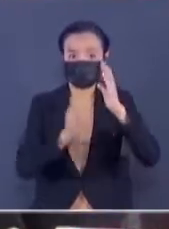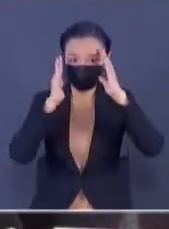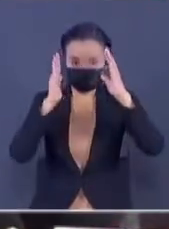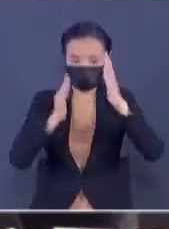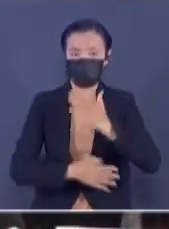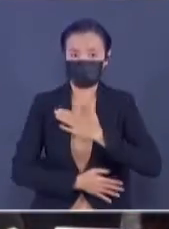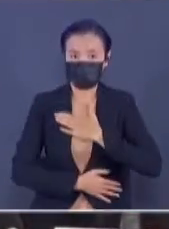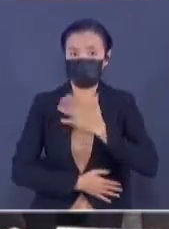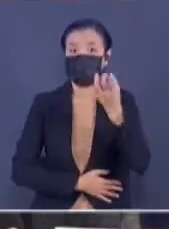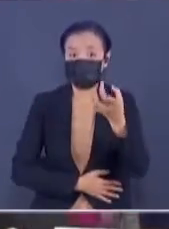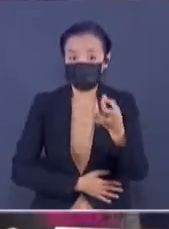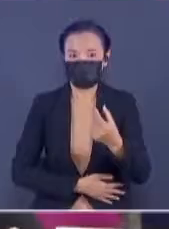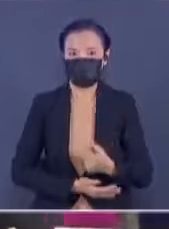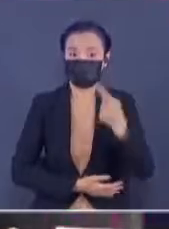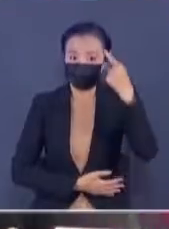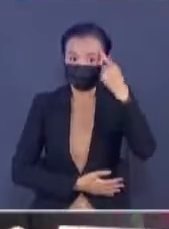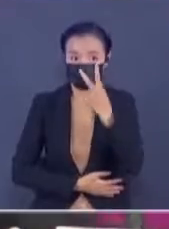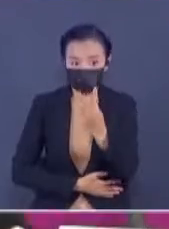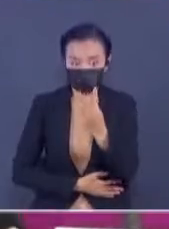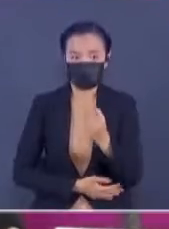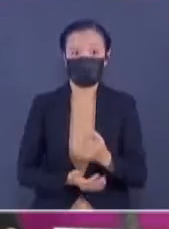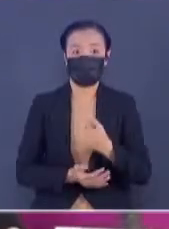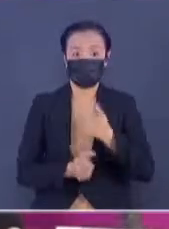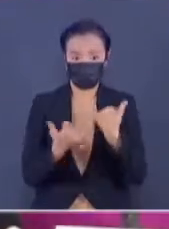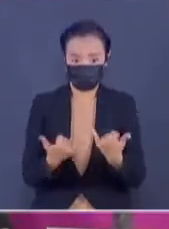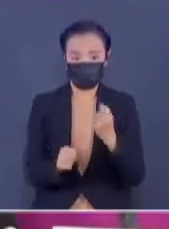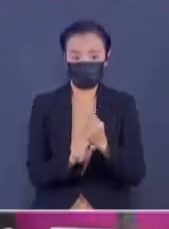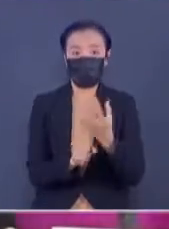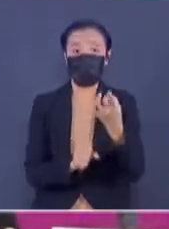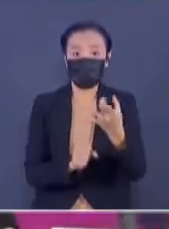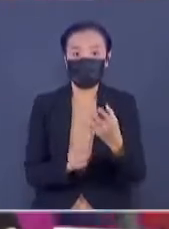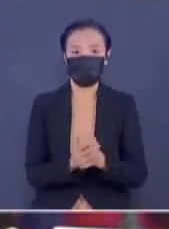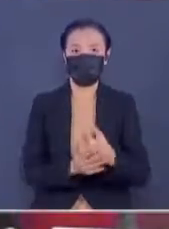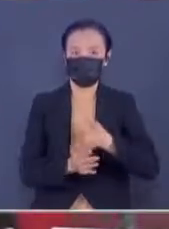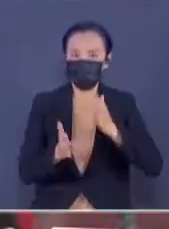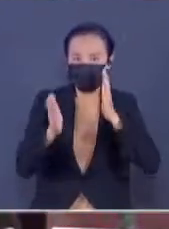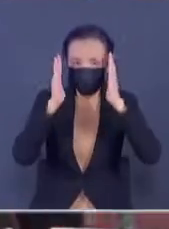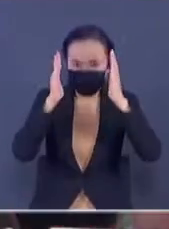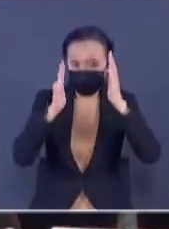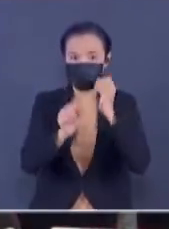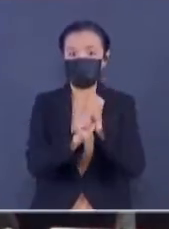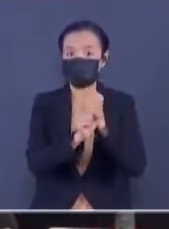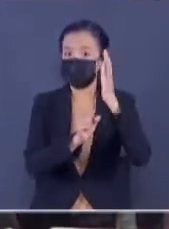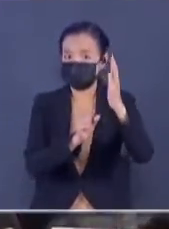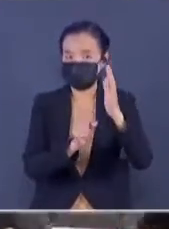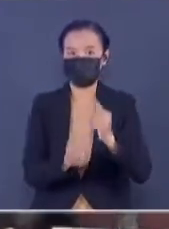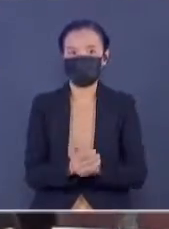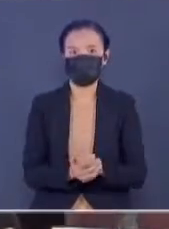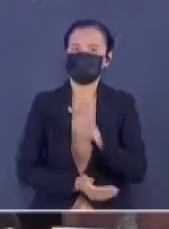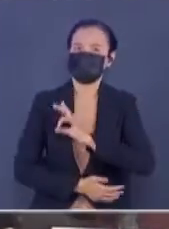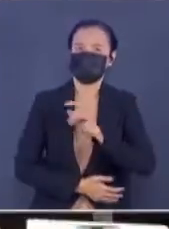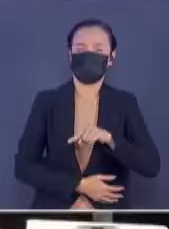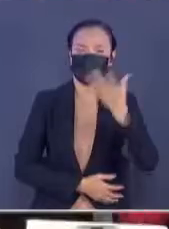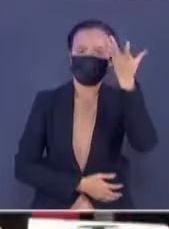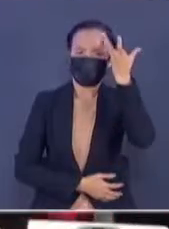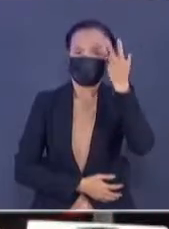ของเราคืออะไรมองเห็นกันหรือไม่เราทำวันนี้เพื่ออะไรนั่นคือสิ่งที่เราจะมุ่งมั่นต่อไปแล้วก็เลยทำให้ไม่รู้สึกว่าเราต้องเ